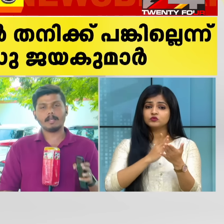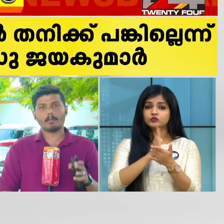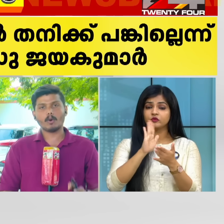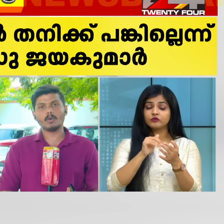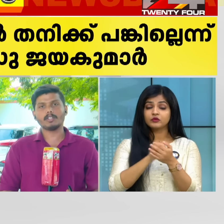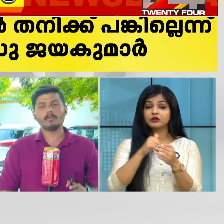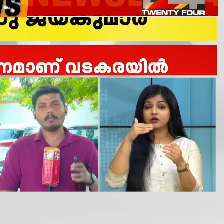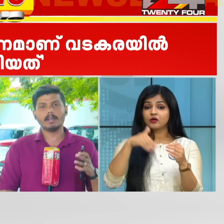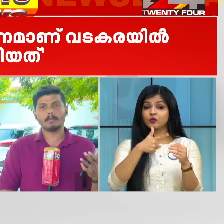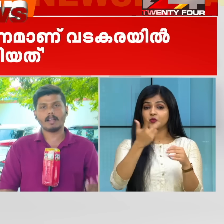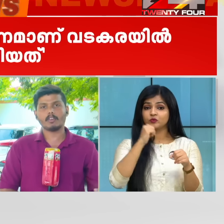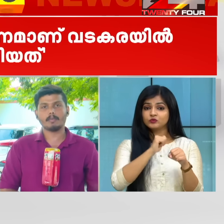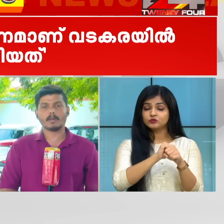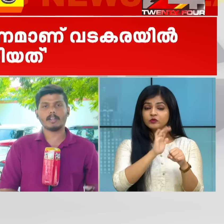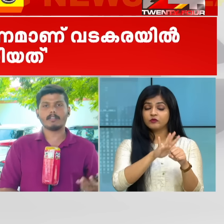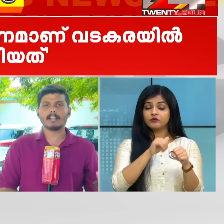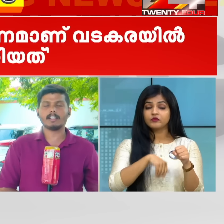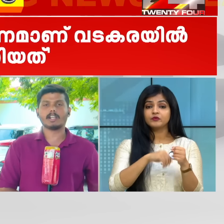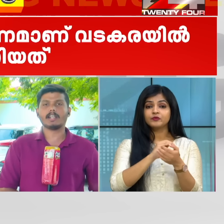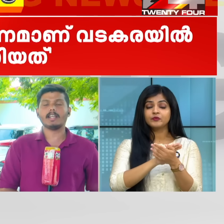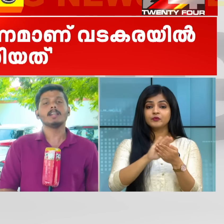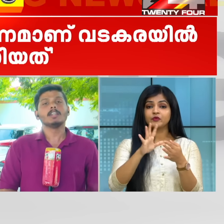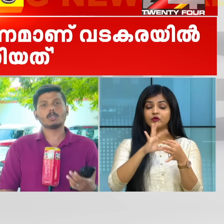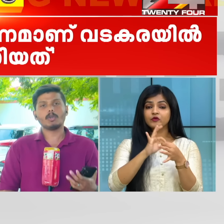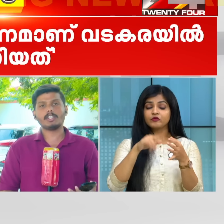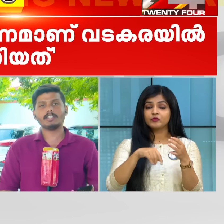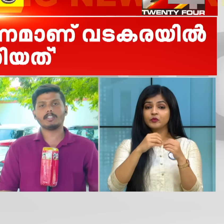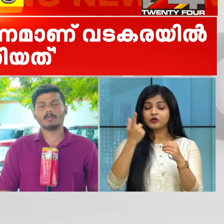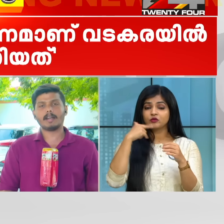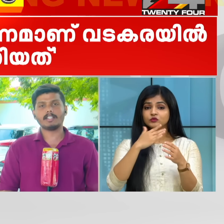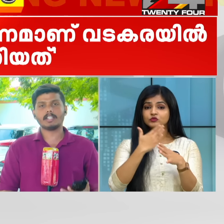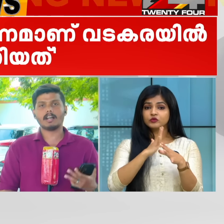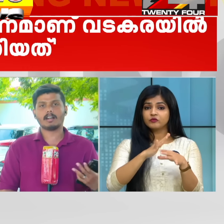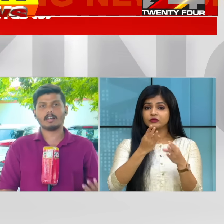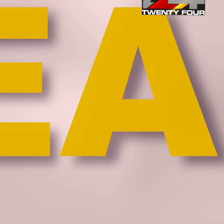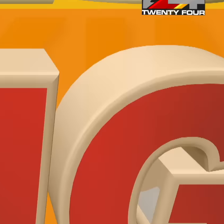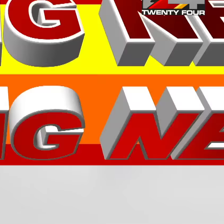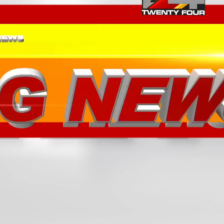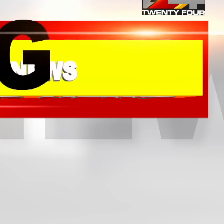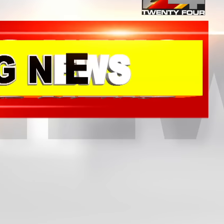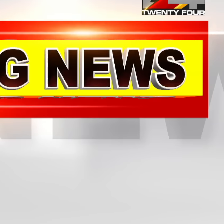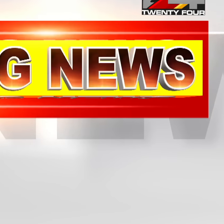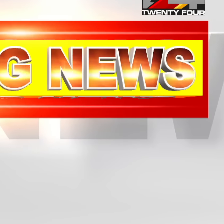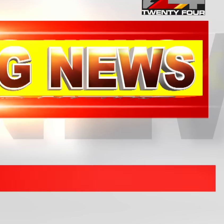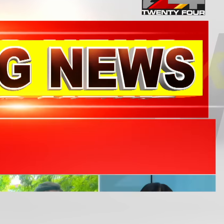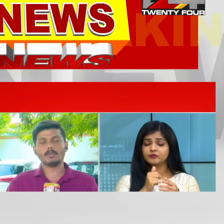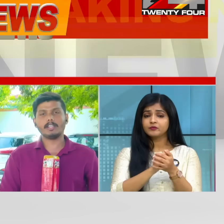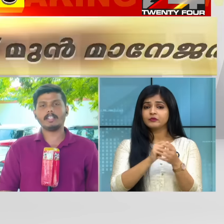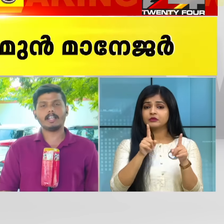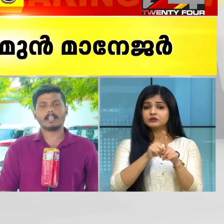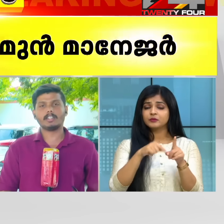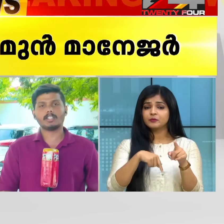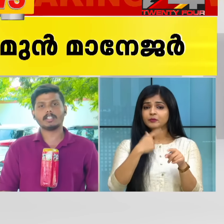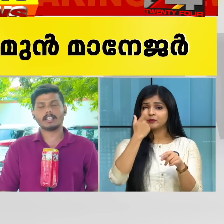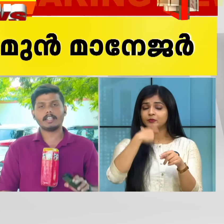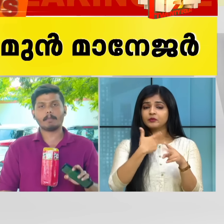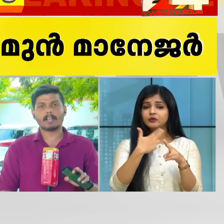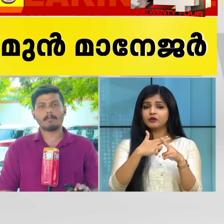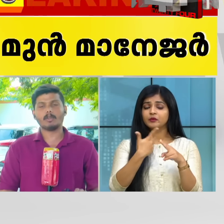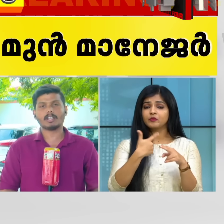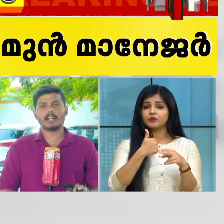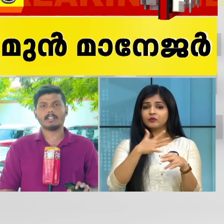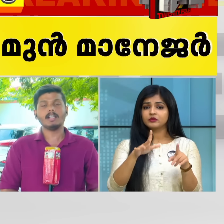ഇപ്പോഴുള്ളതും മുൻപ് ബാങ്ക് ഓഫ് ബറോഡയുടെ വടകര ശാഖയിൽ ജോലി ചെയ്തിരുന്നതുമായ ചില ജീവനക്കാർ പോലീസുകാരാണ് തന്നെ ഈ ഒരു രീതിയിലേക്ക് എത്തിച്ചത്. തനിക്ക് ഈ